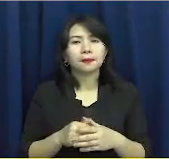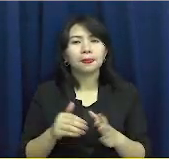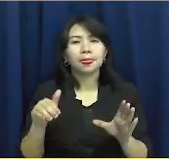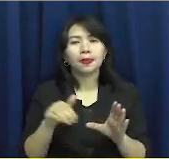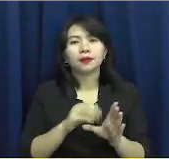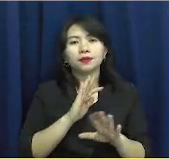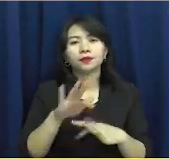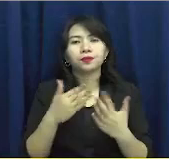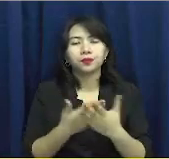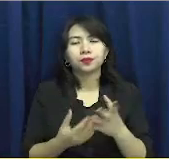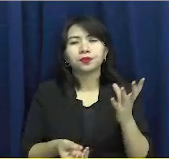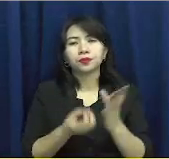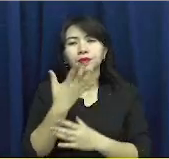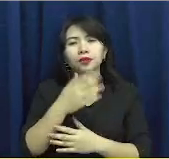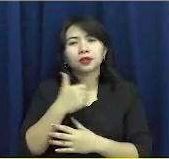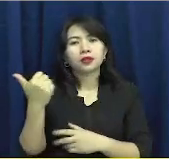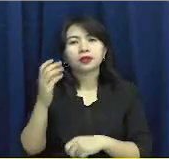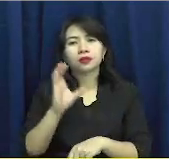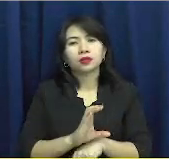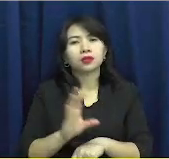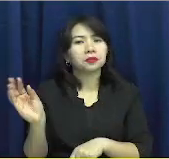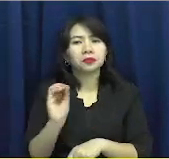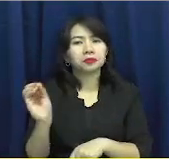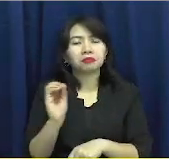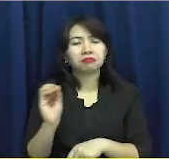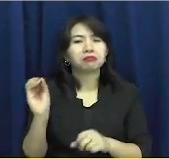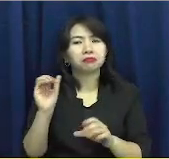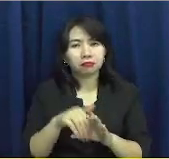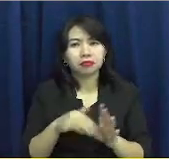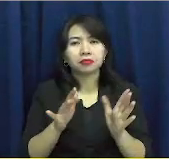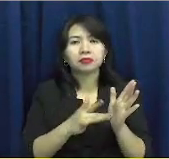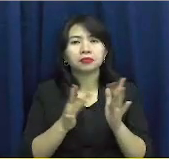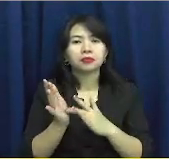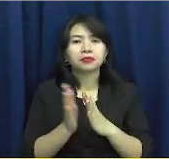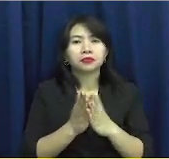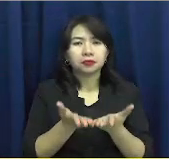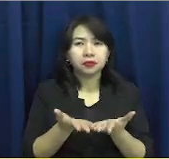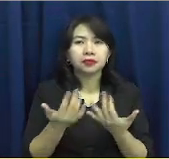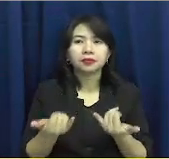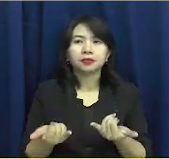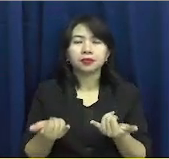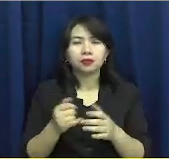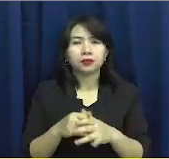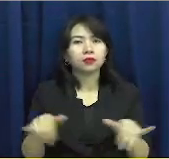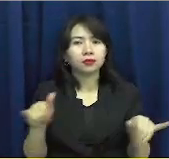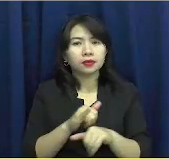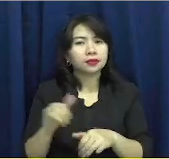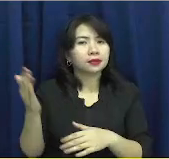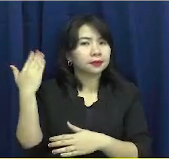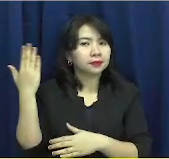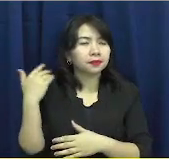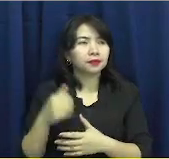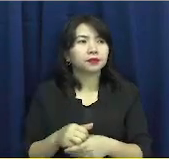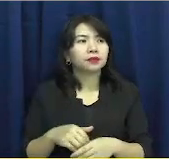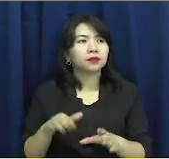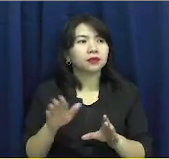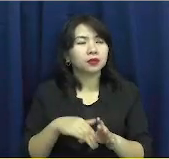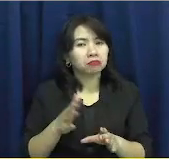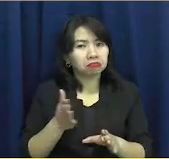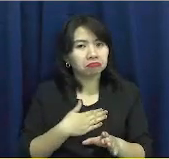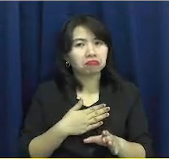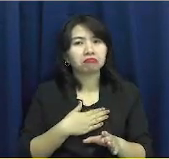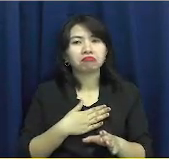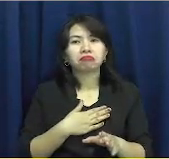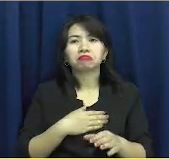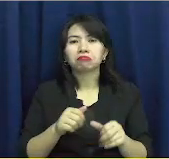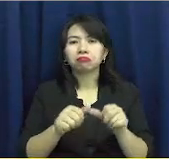ibang simbahan na wala sa pattern ng Biblia, o katulad na lang nakaraan na naman, sa area ko, may sinenda na naman ng